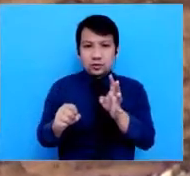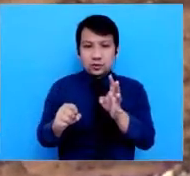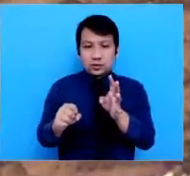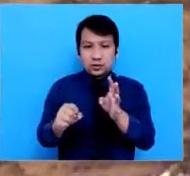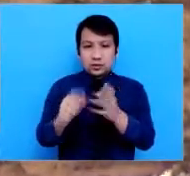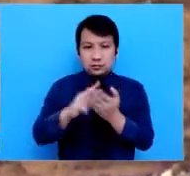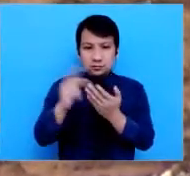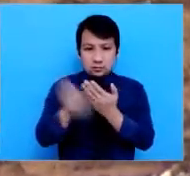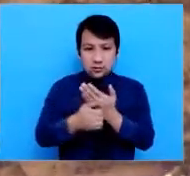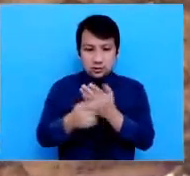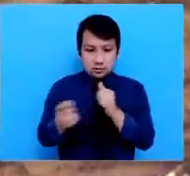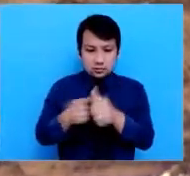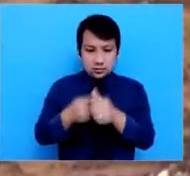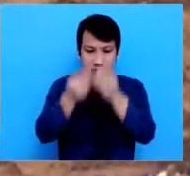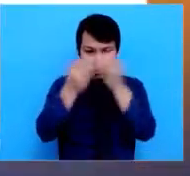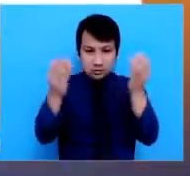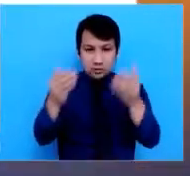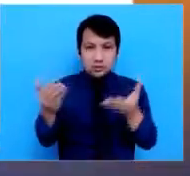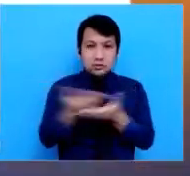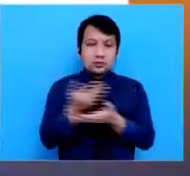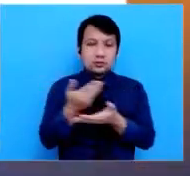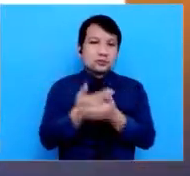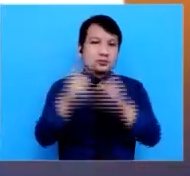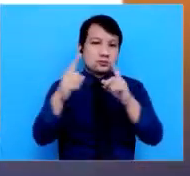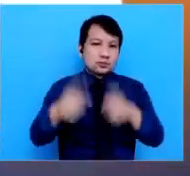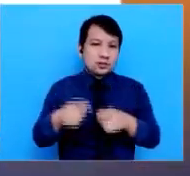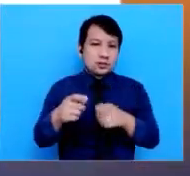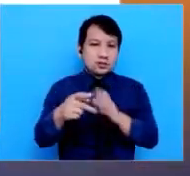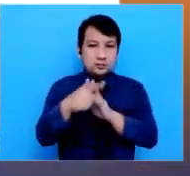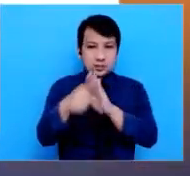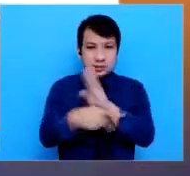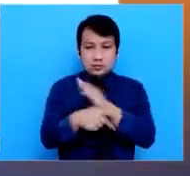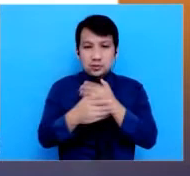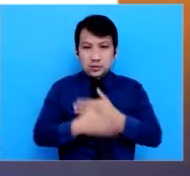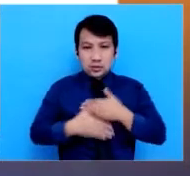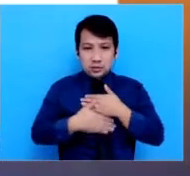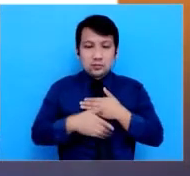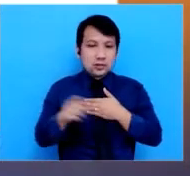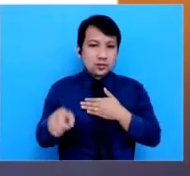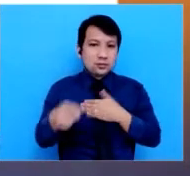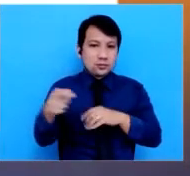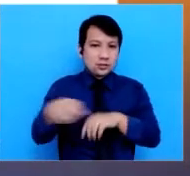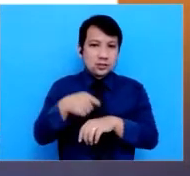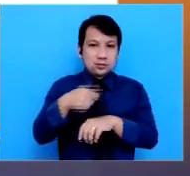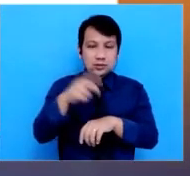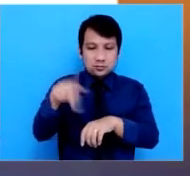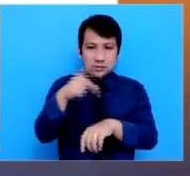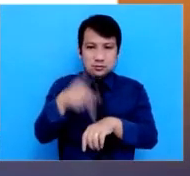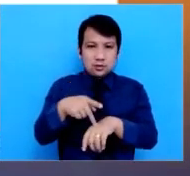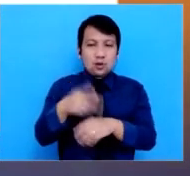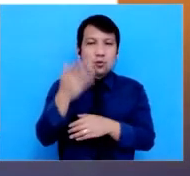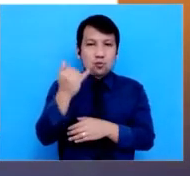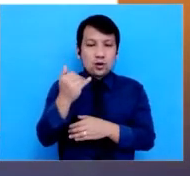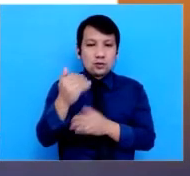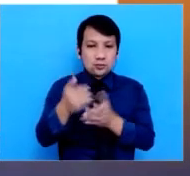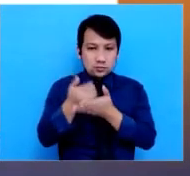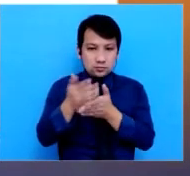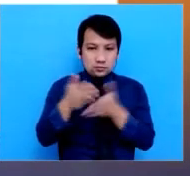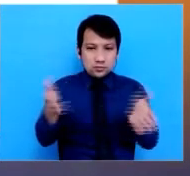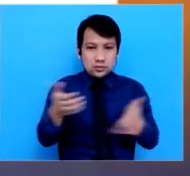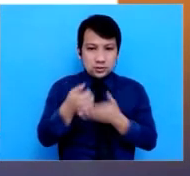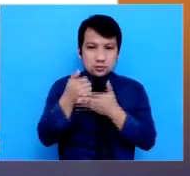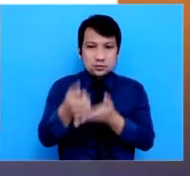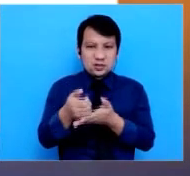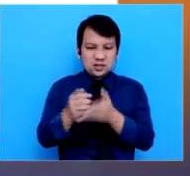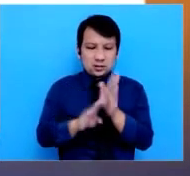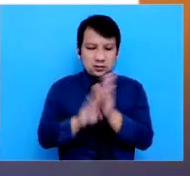unang makikinabang sa bagong kautusan. Ikinatuwa rin ito ng Chamber of Mines of the Philippines, lalo't malaking tulong daw ito sa pagbango ng